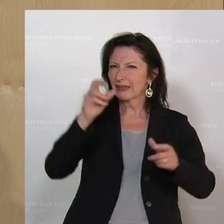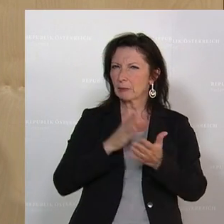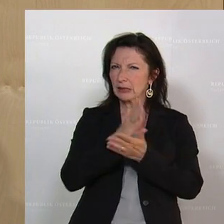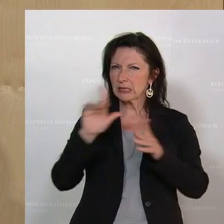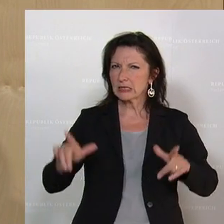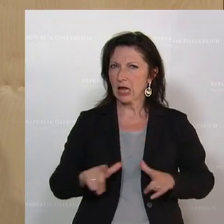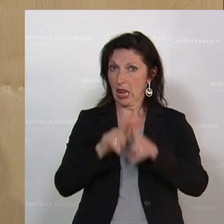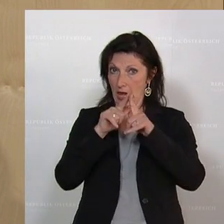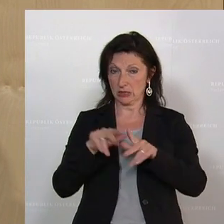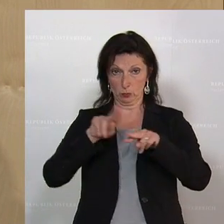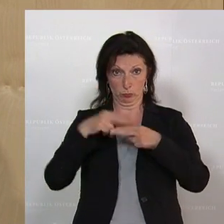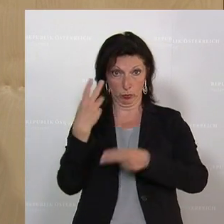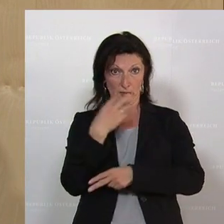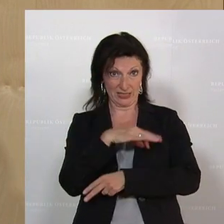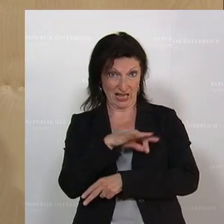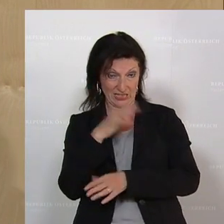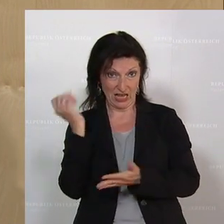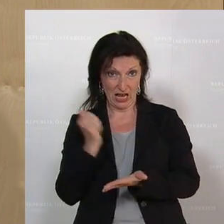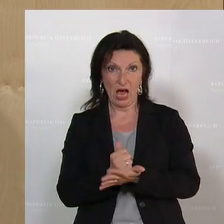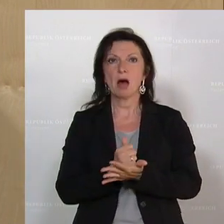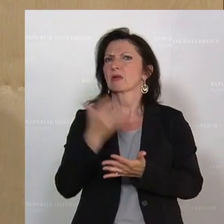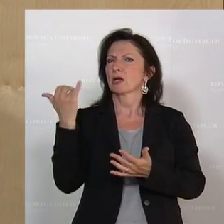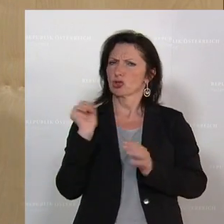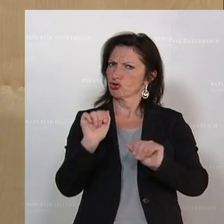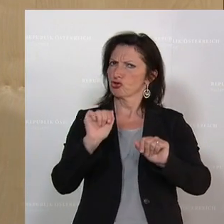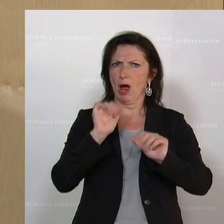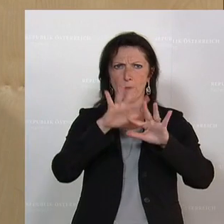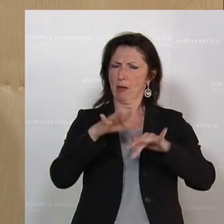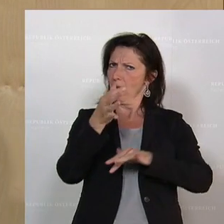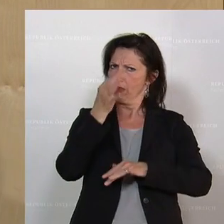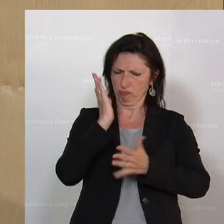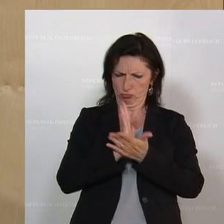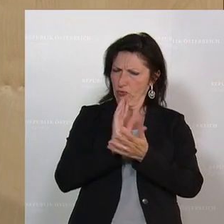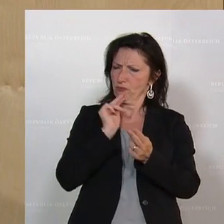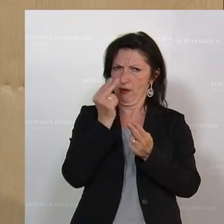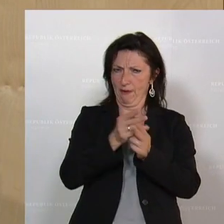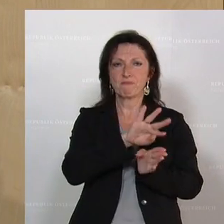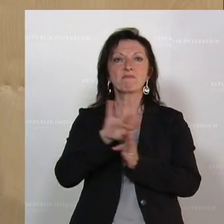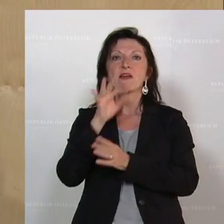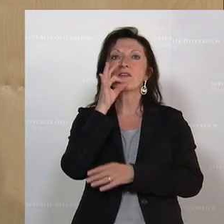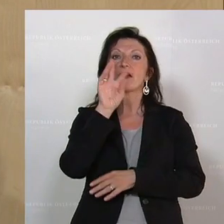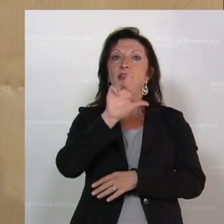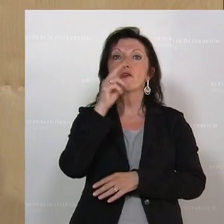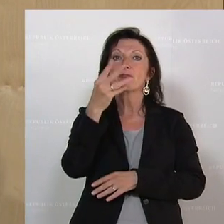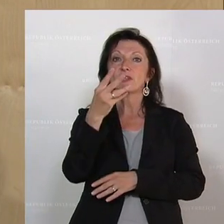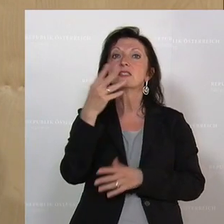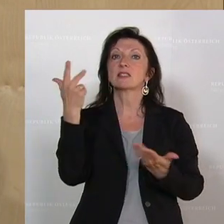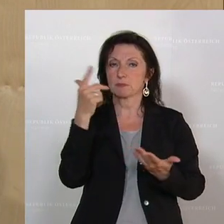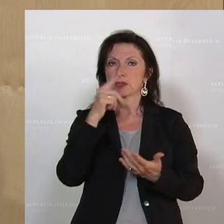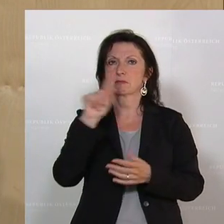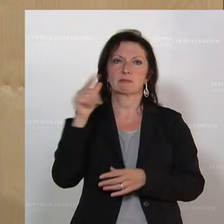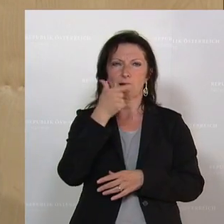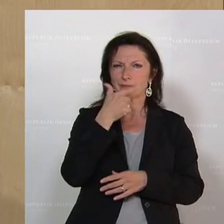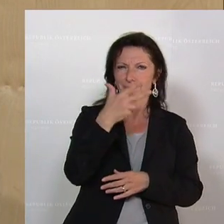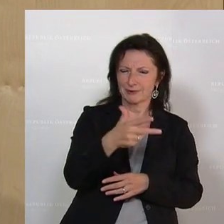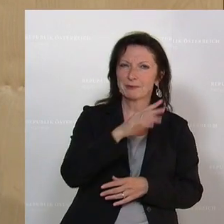BKA vergibt, beantworte ich regelmäßig in parlamentarischen Anfragen. Zu Frage 42 bis 43, ich habe mit Thomas Schmidt nach wie